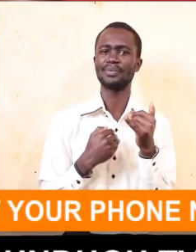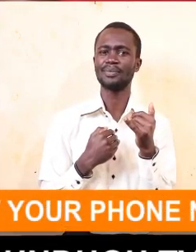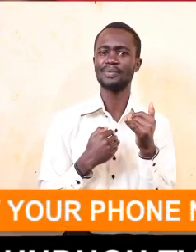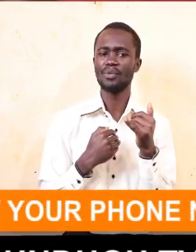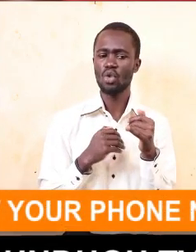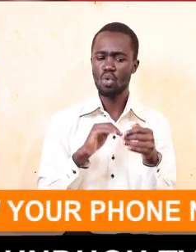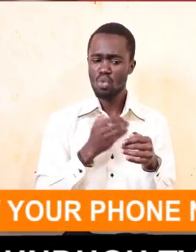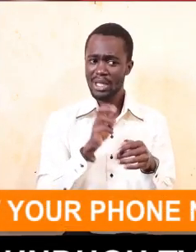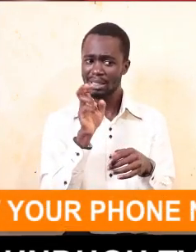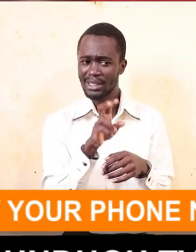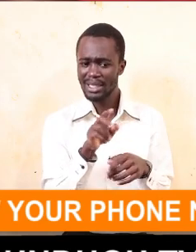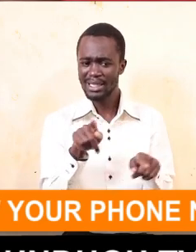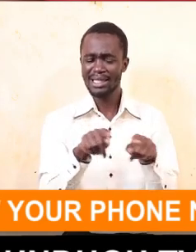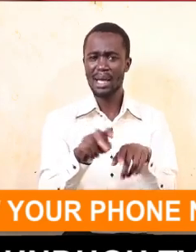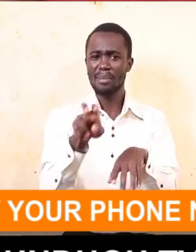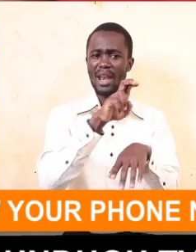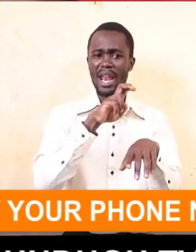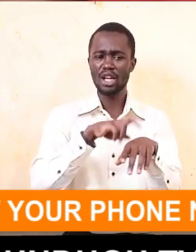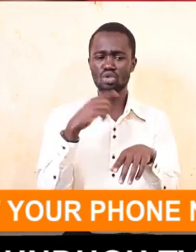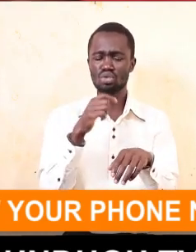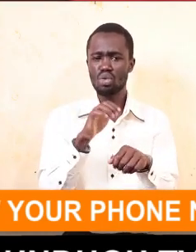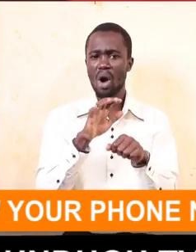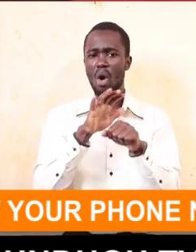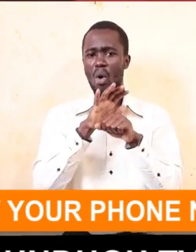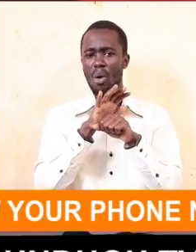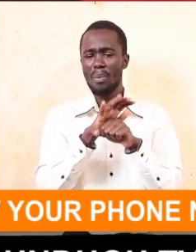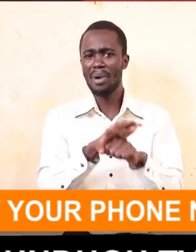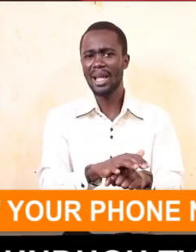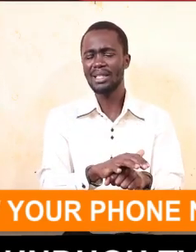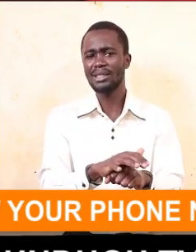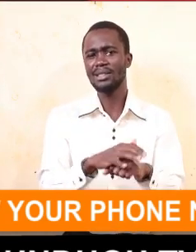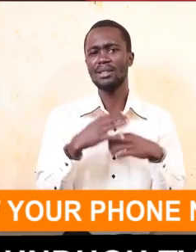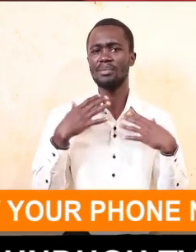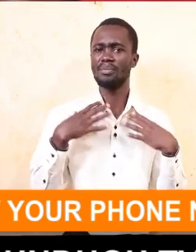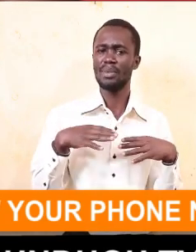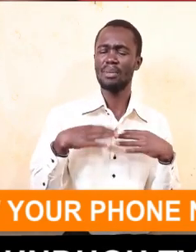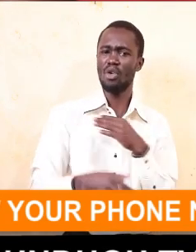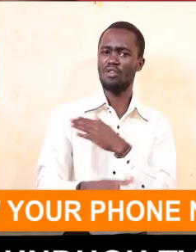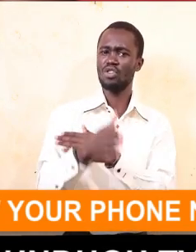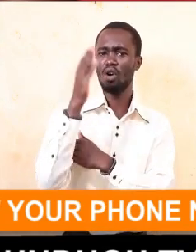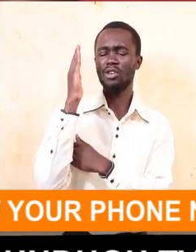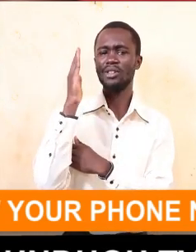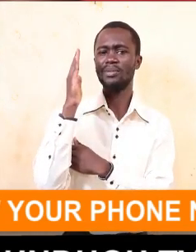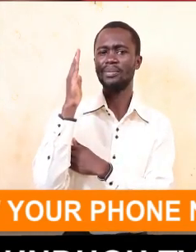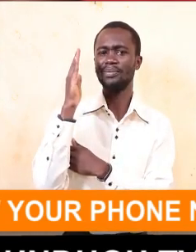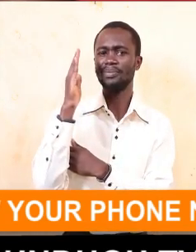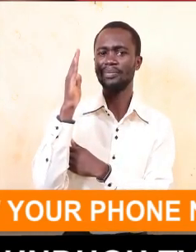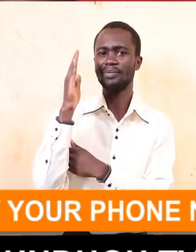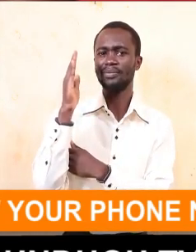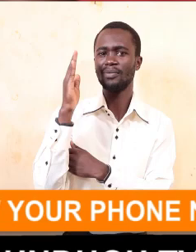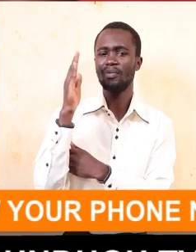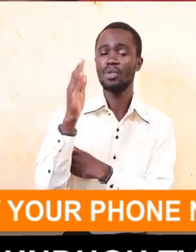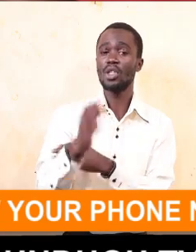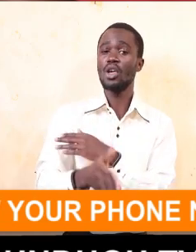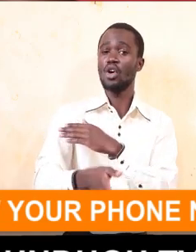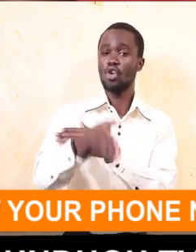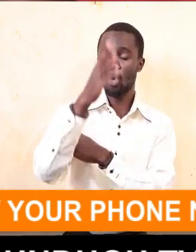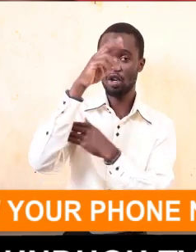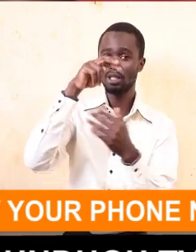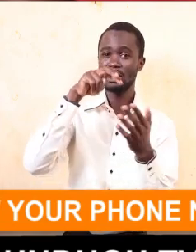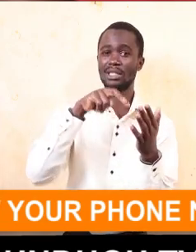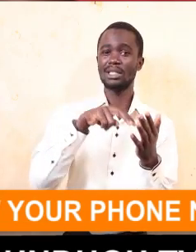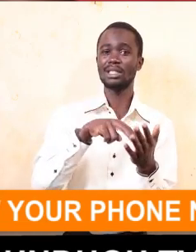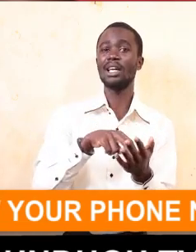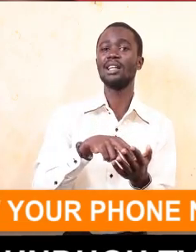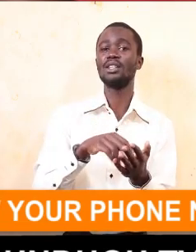hawa mataifa watezi wanaodhulumu watu wake, Mungu anasimama